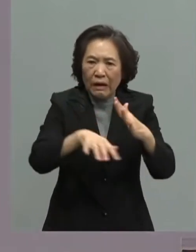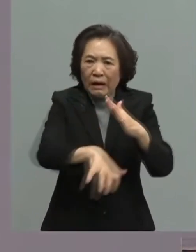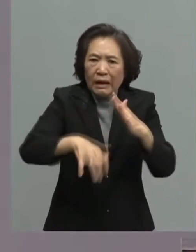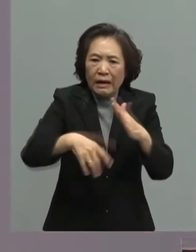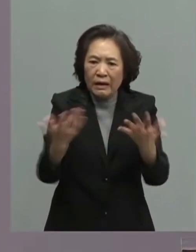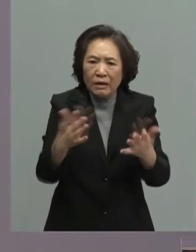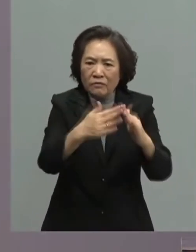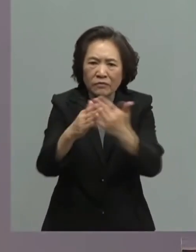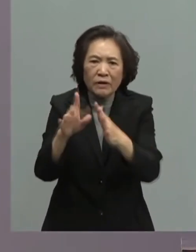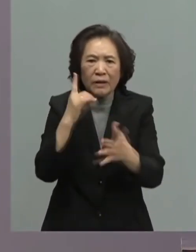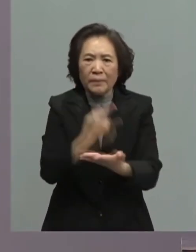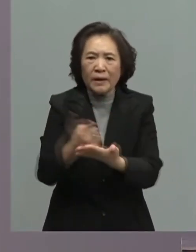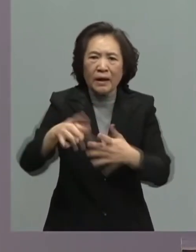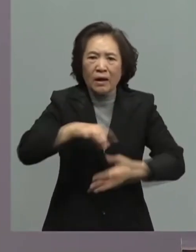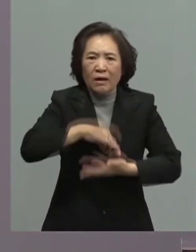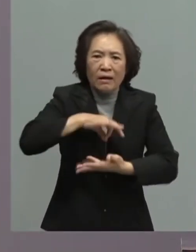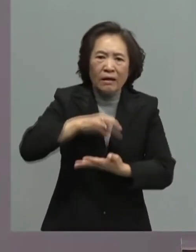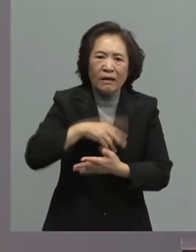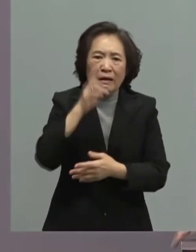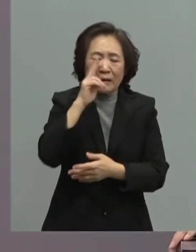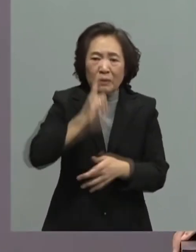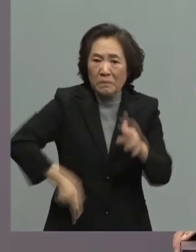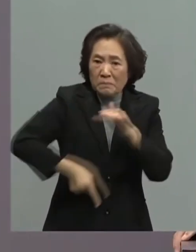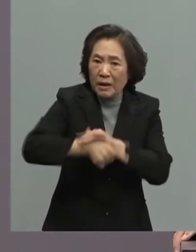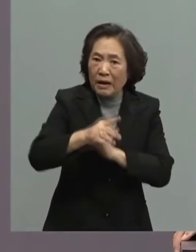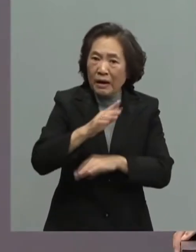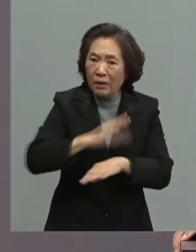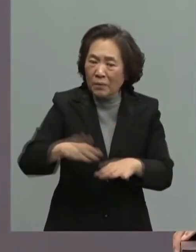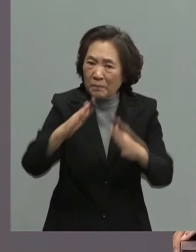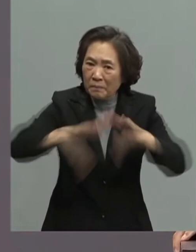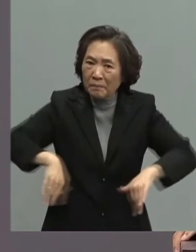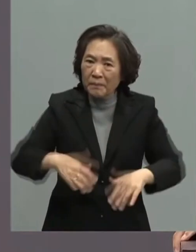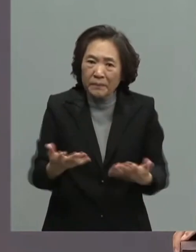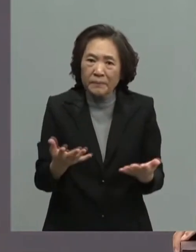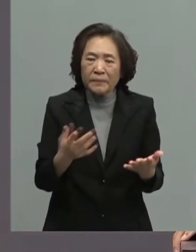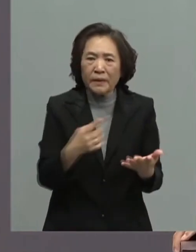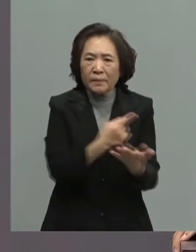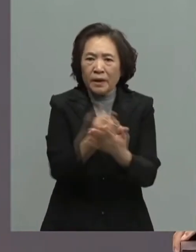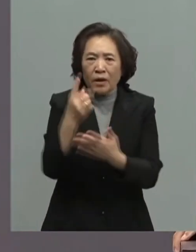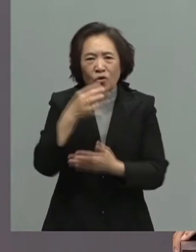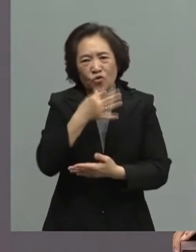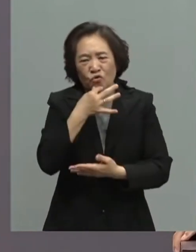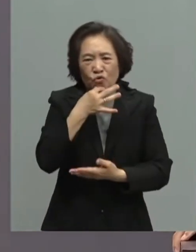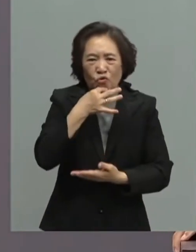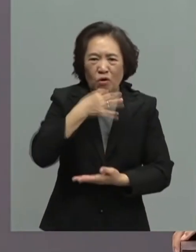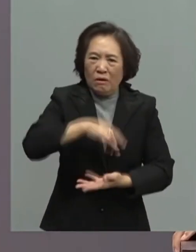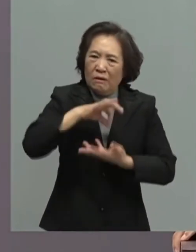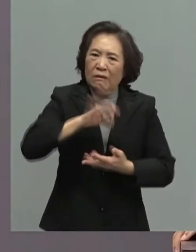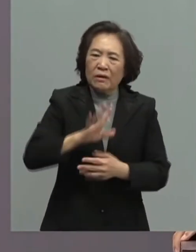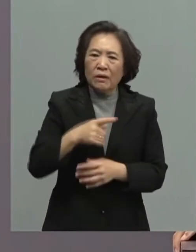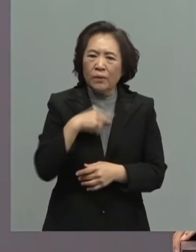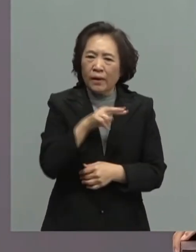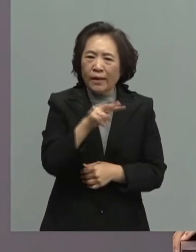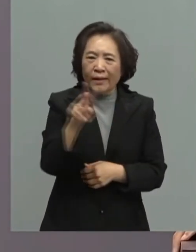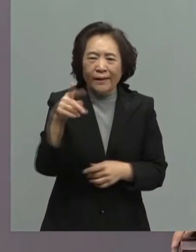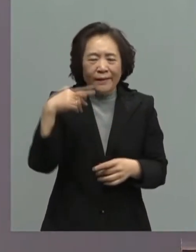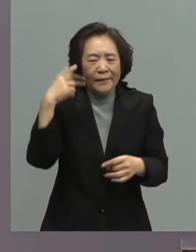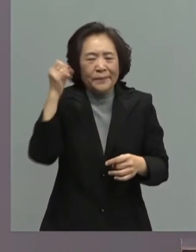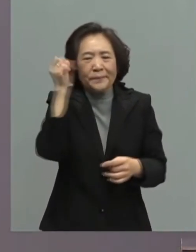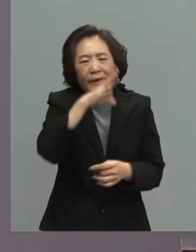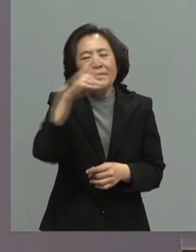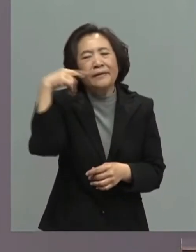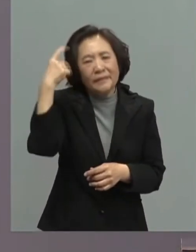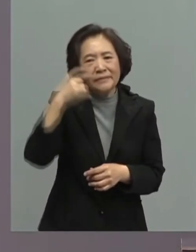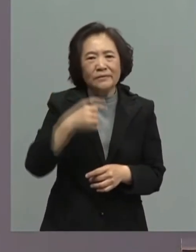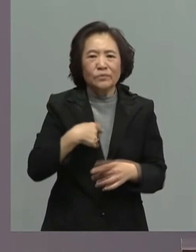安身立命的房子被视为违建，也担心被拆除，我感到过意不去。